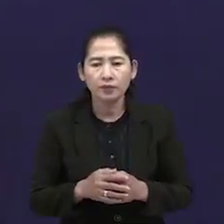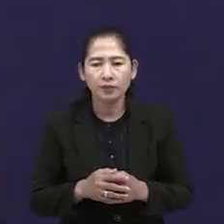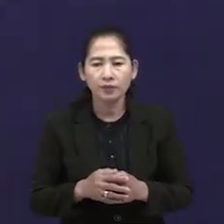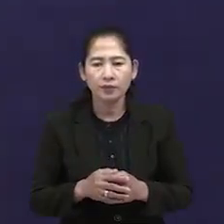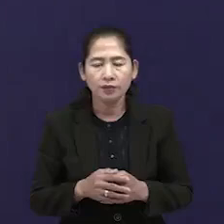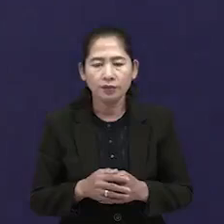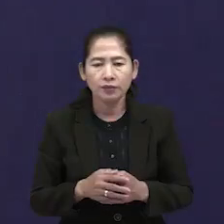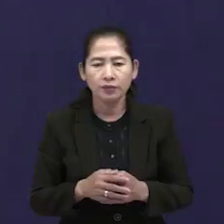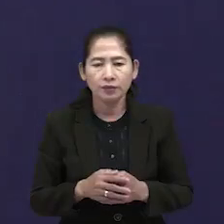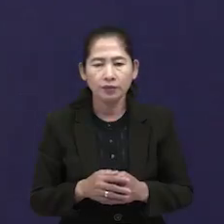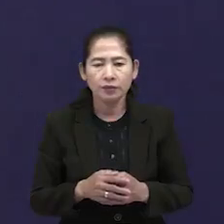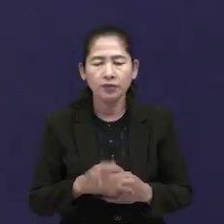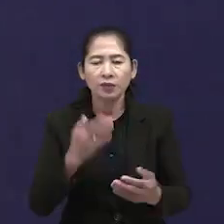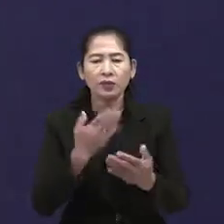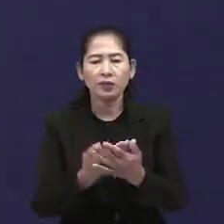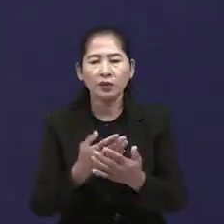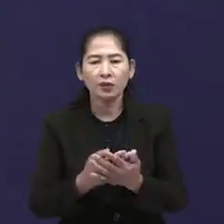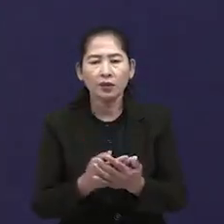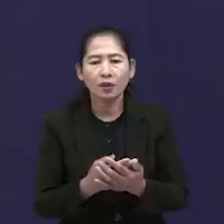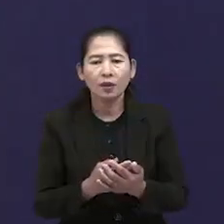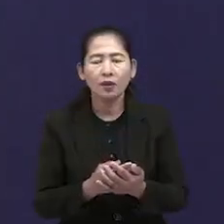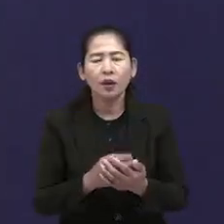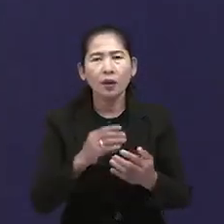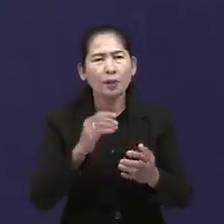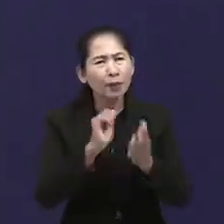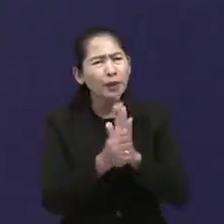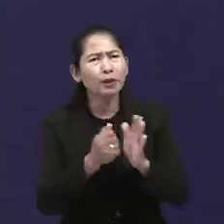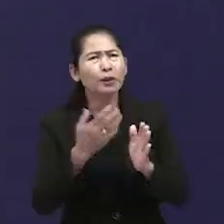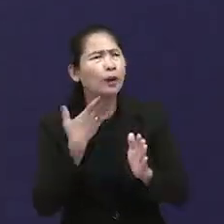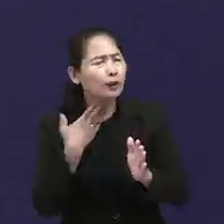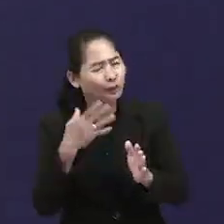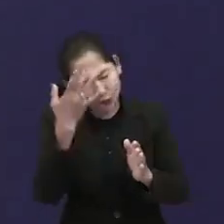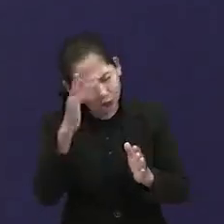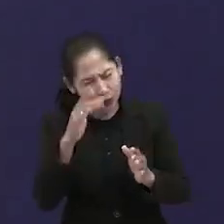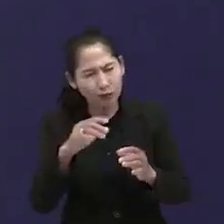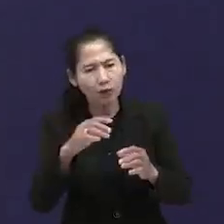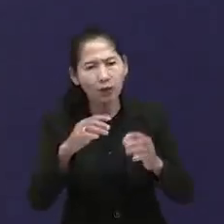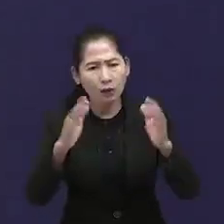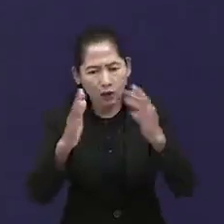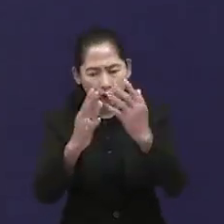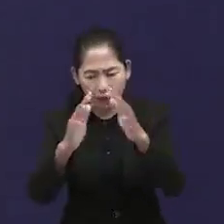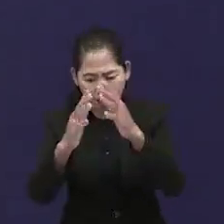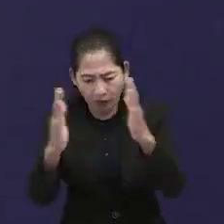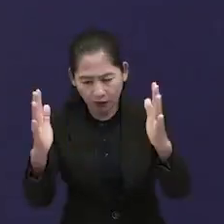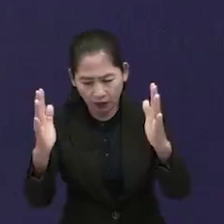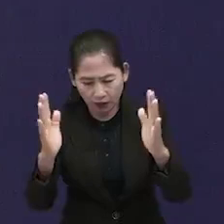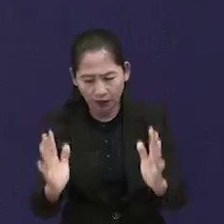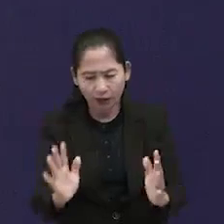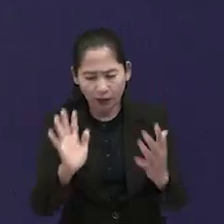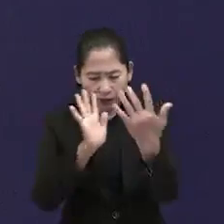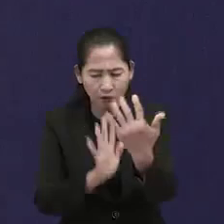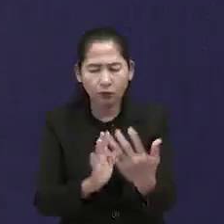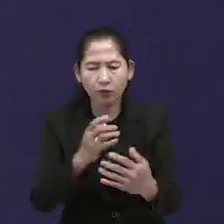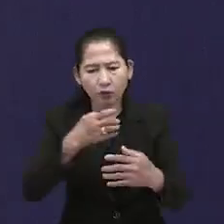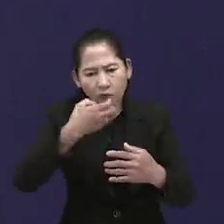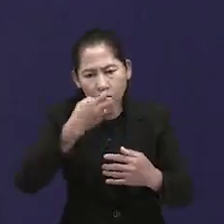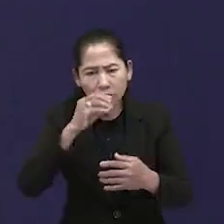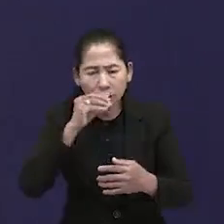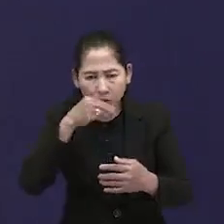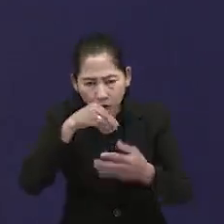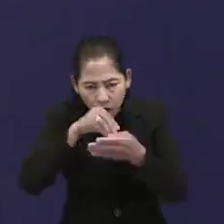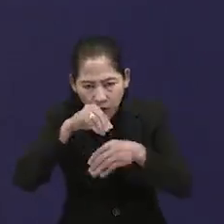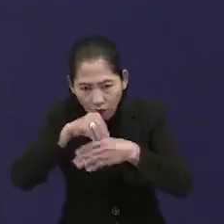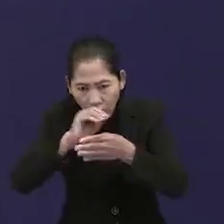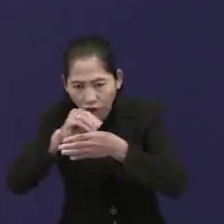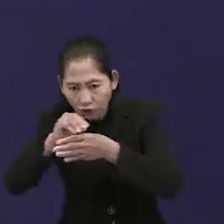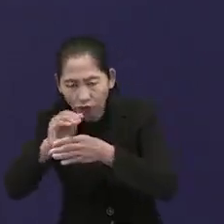ចាអរគុណកូនមានថាពេលដែលឃ្លានឆ្លាតមែនតើគាត់ត្រង់លុយសោសលេងដល់អ្នកគ្រូឬក៏ក្រុមគ្រូសាអ្នកគ្រូអញ្ចឹងណាចាដល់